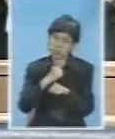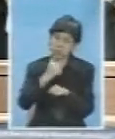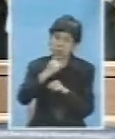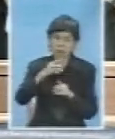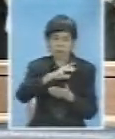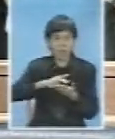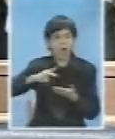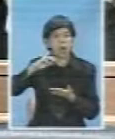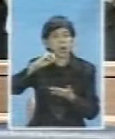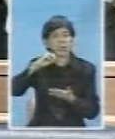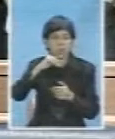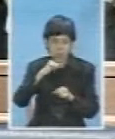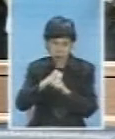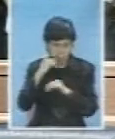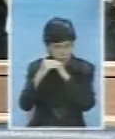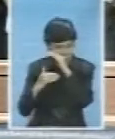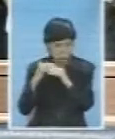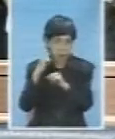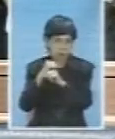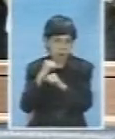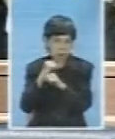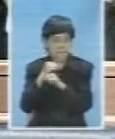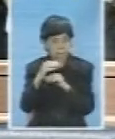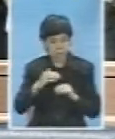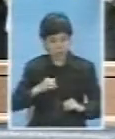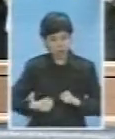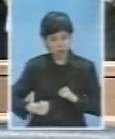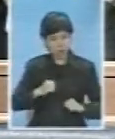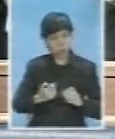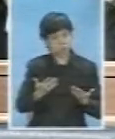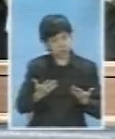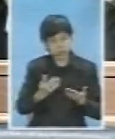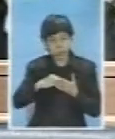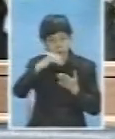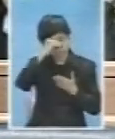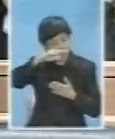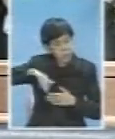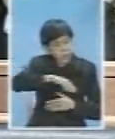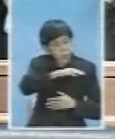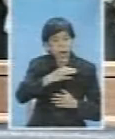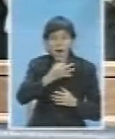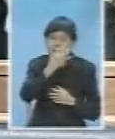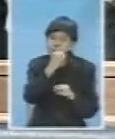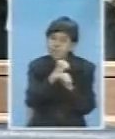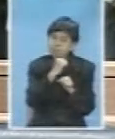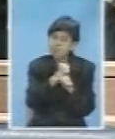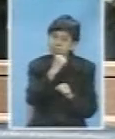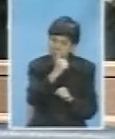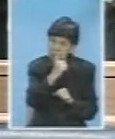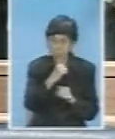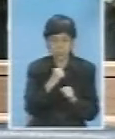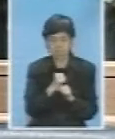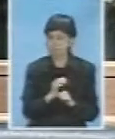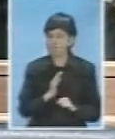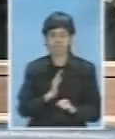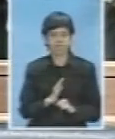าลัยสามารถที่จะพัฒนาให้เยาวชนหรือคนของเรานะครับได้ประกอบอาชีพได้อย่างสุจ